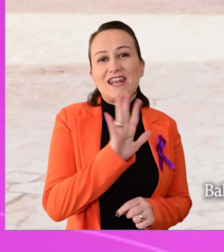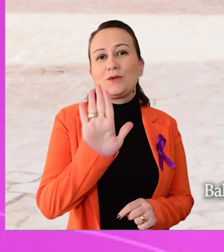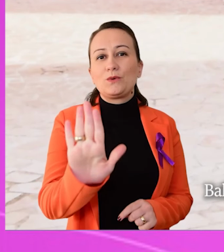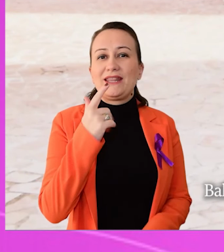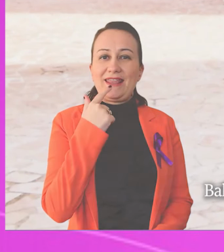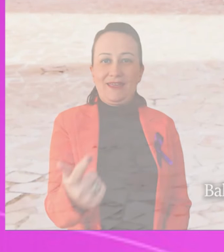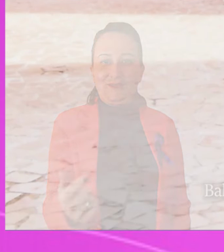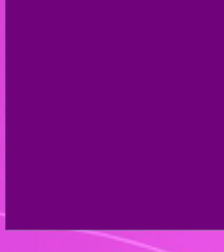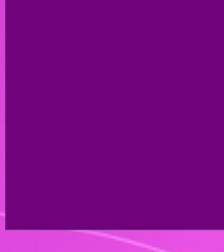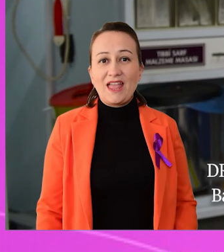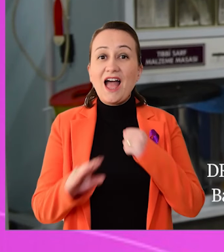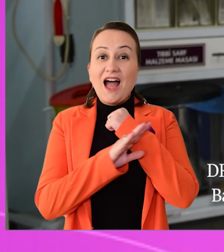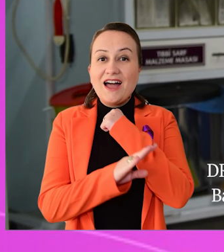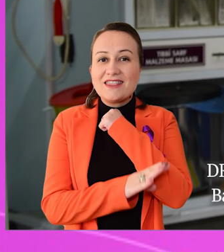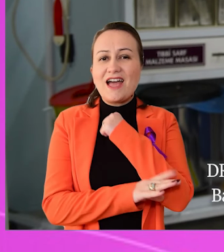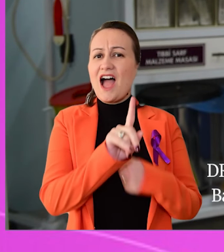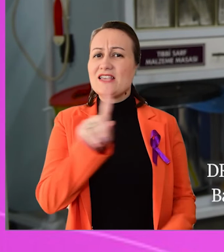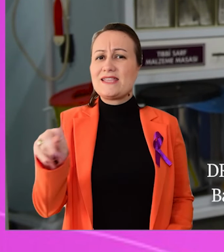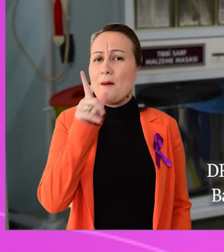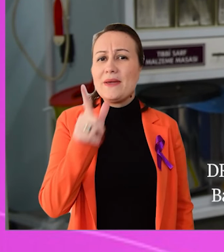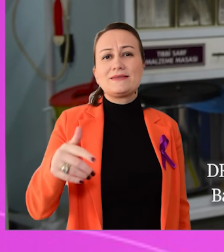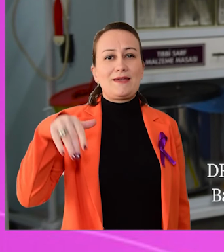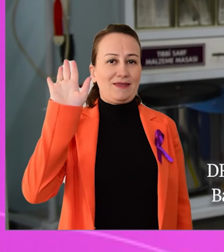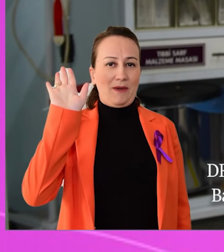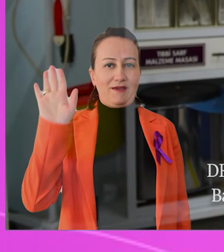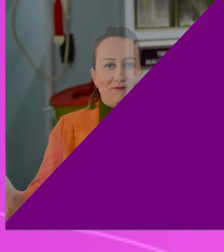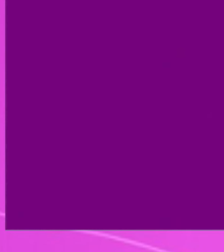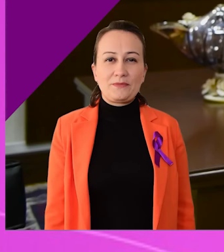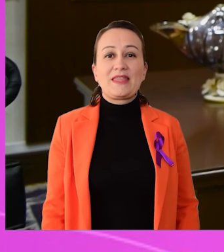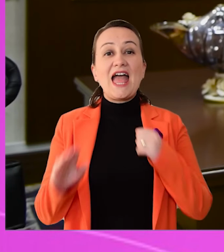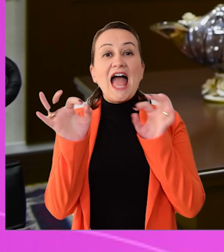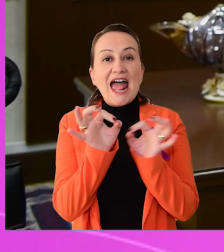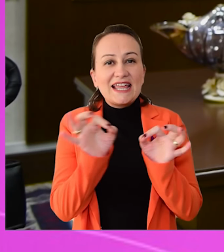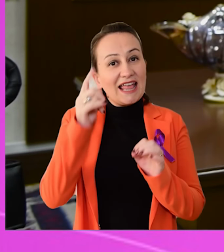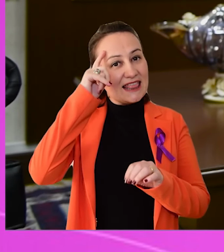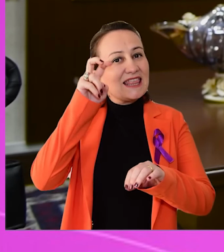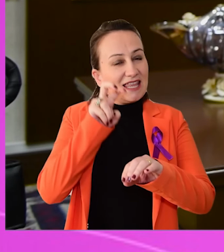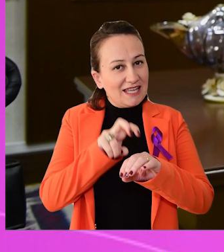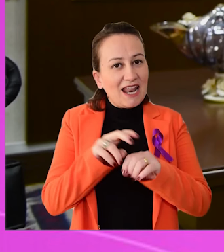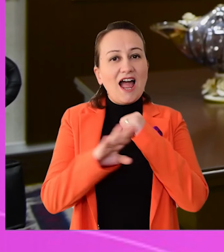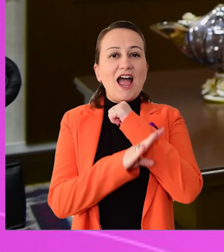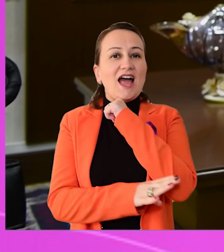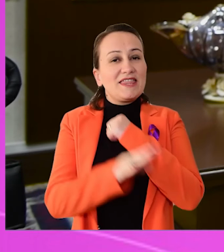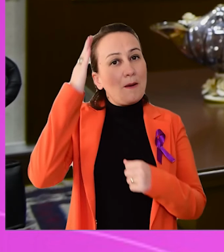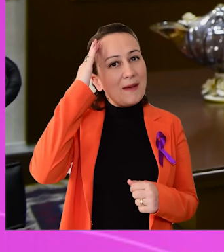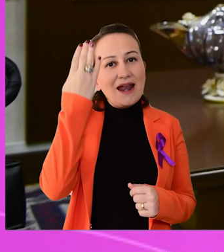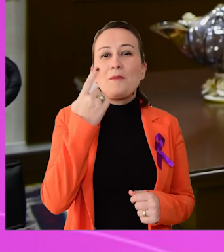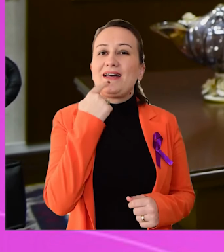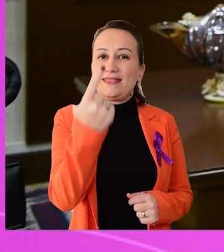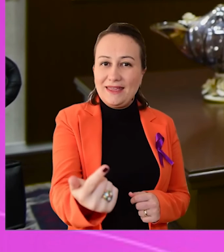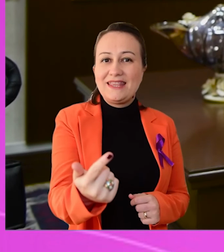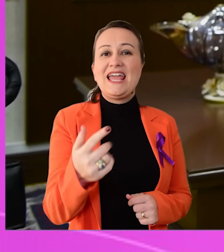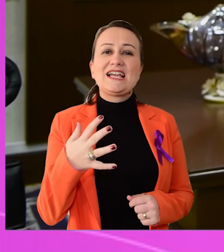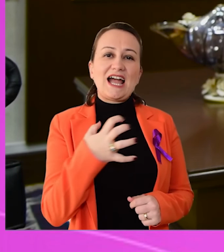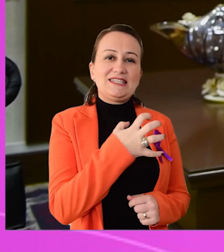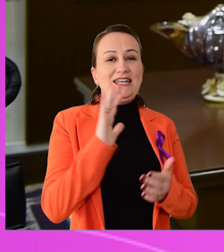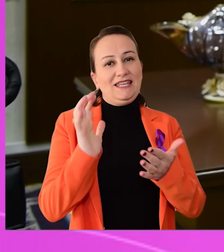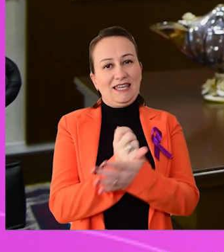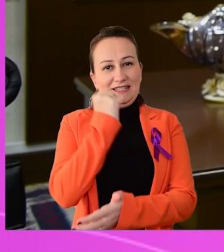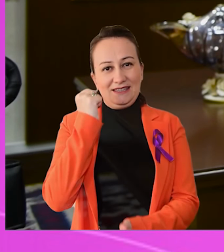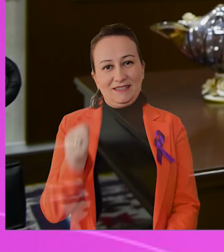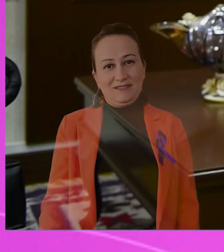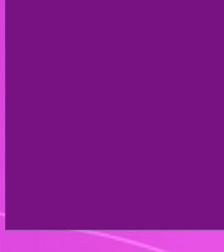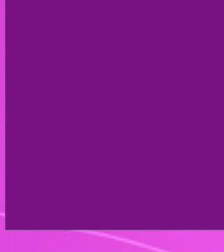et, kansere dur de. Hayatta asla pes etme. Erken tanıyla hayata merhaba deyin, kanseri